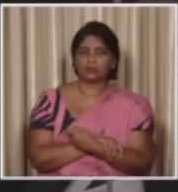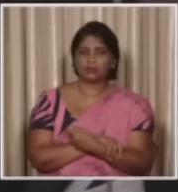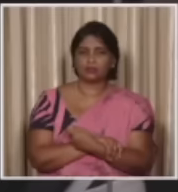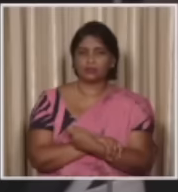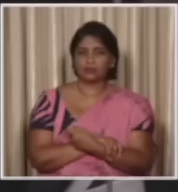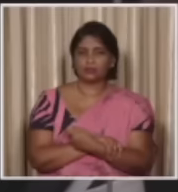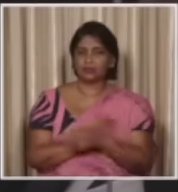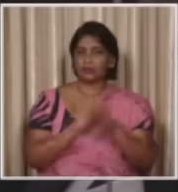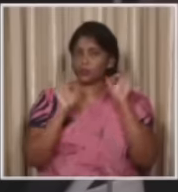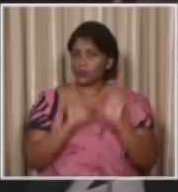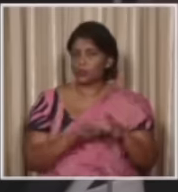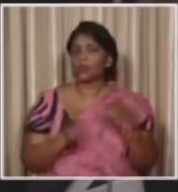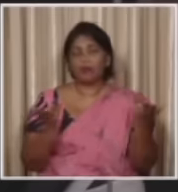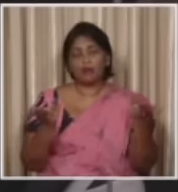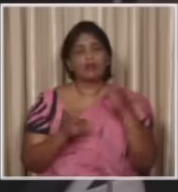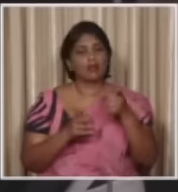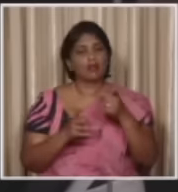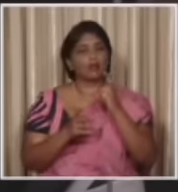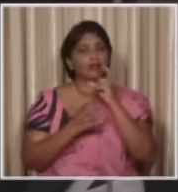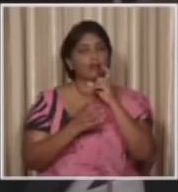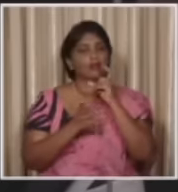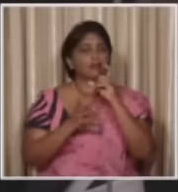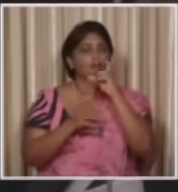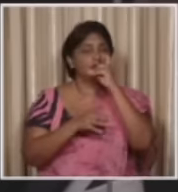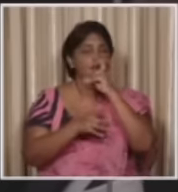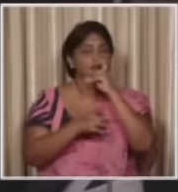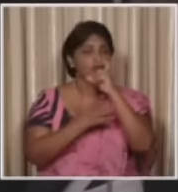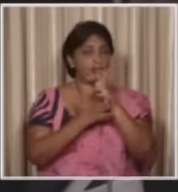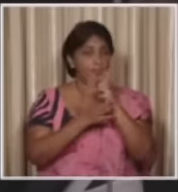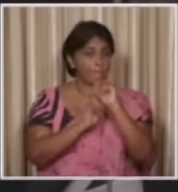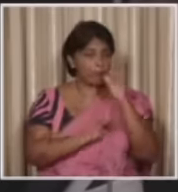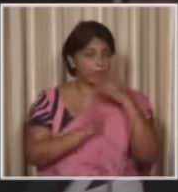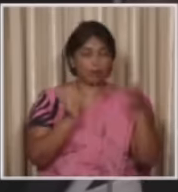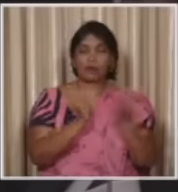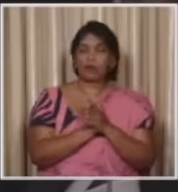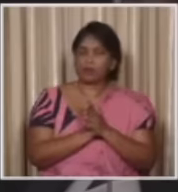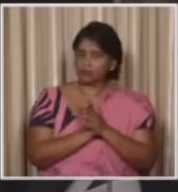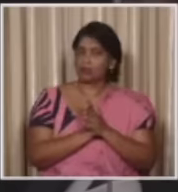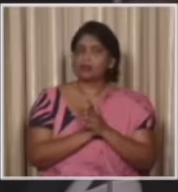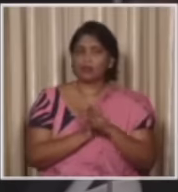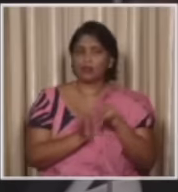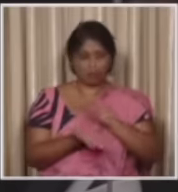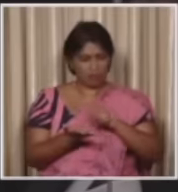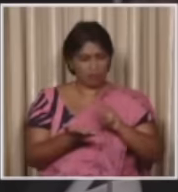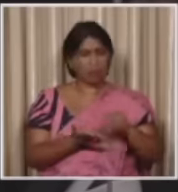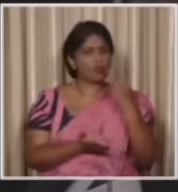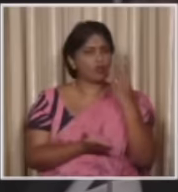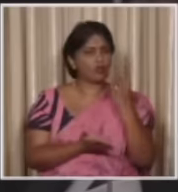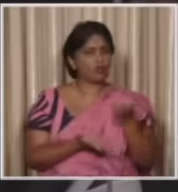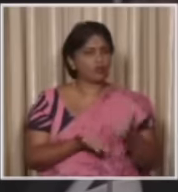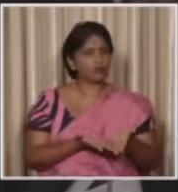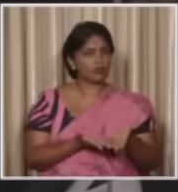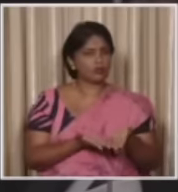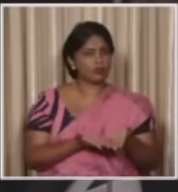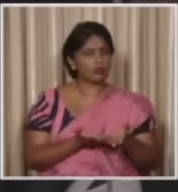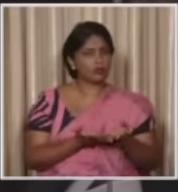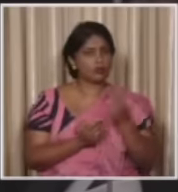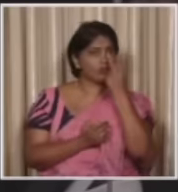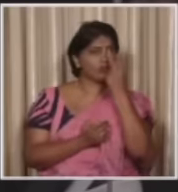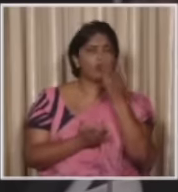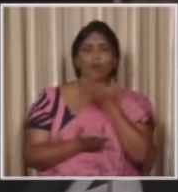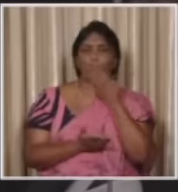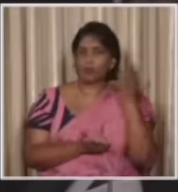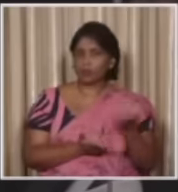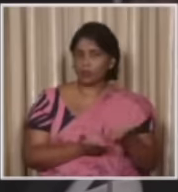ekane prashne da obathuma kiyuwa vyavasthadayake kotasak kiyala ehema nan da vyavasthadayake api bottan tunak thiyenne oban meke dekak vitarak thiyenne